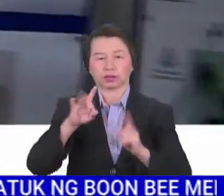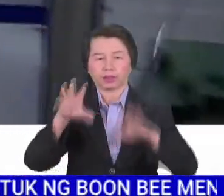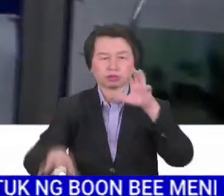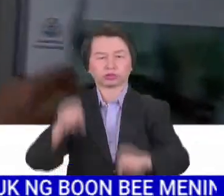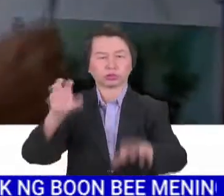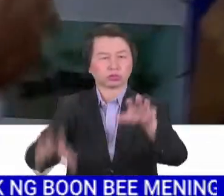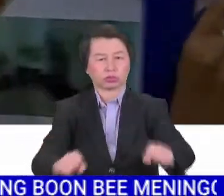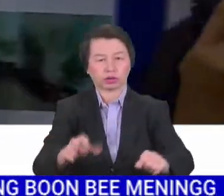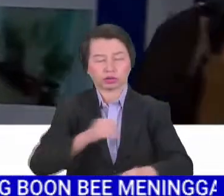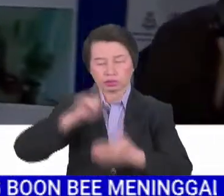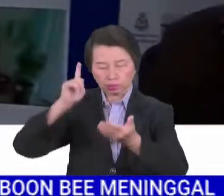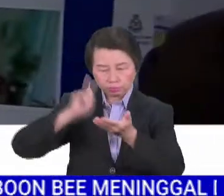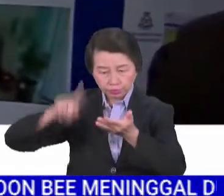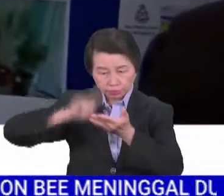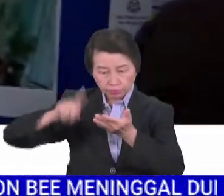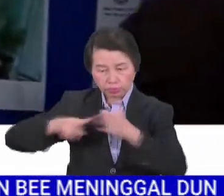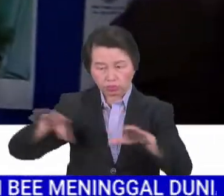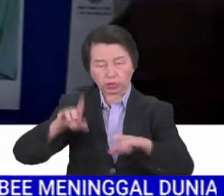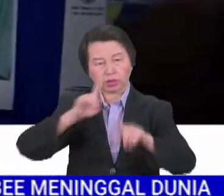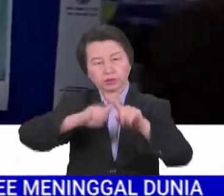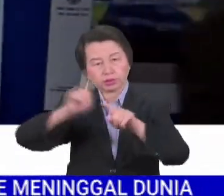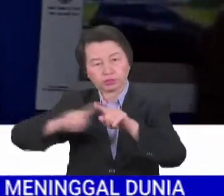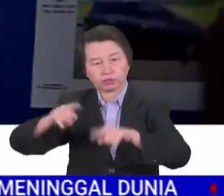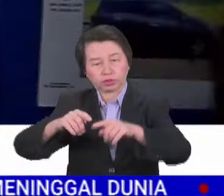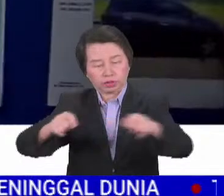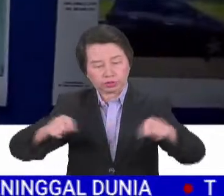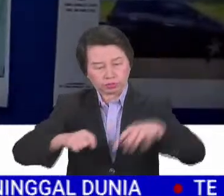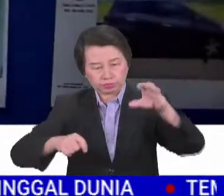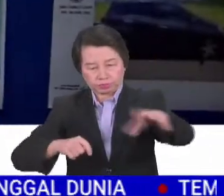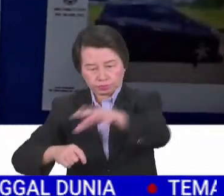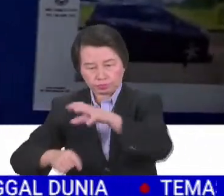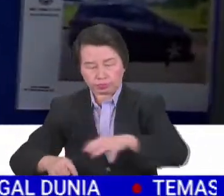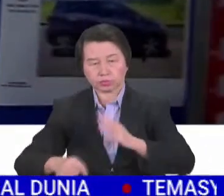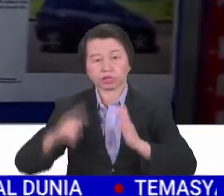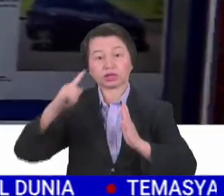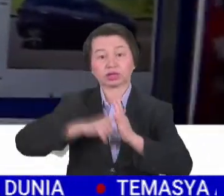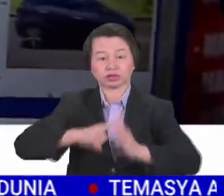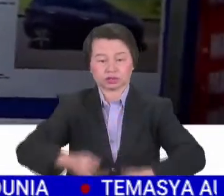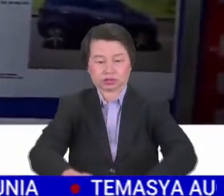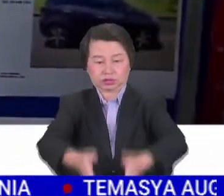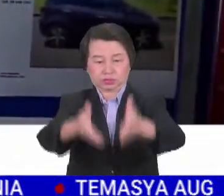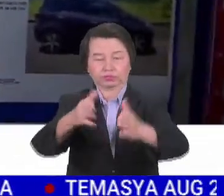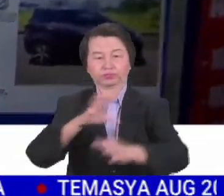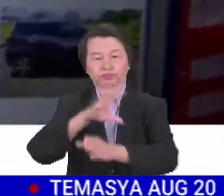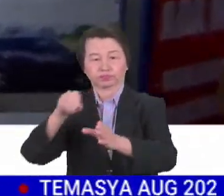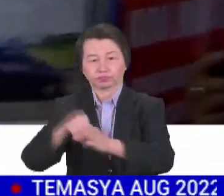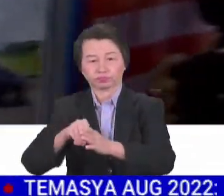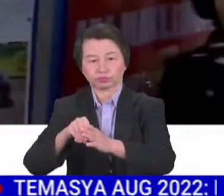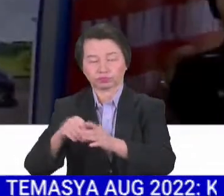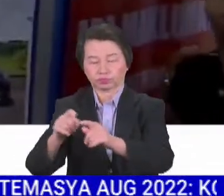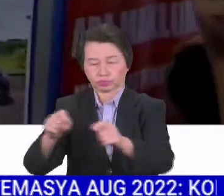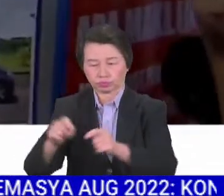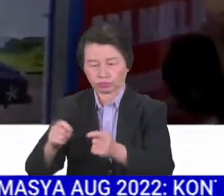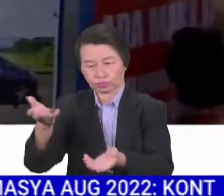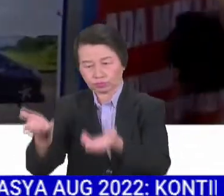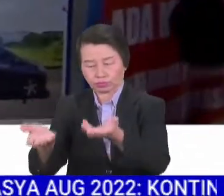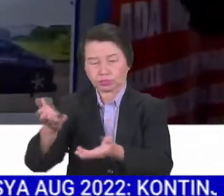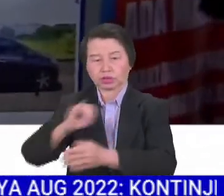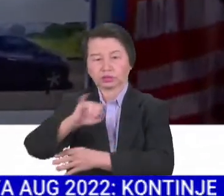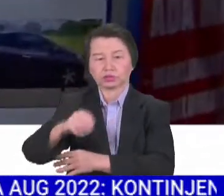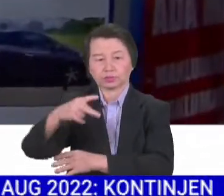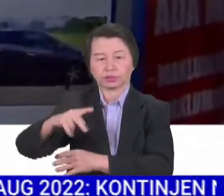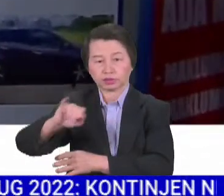dan pemeriksaan yang dijalankan di pelbagai lokasi sekatan jalan raya termasuk di stesen timbang JPJ di Sibu dan